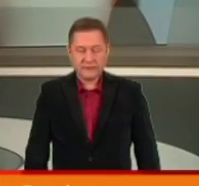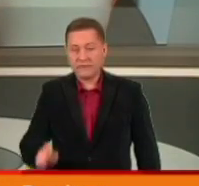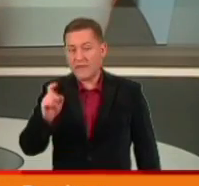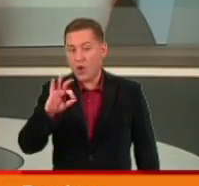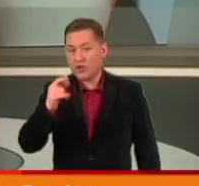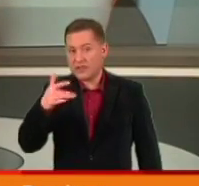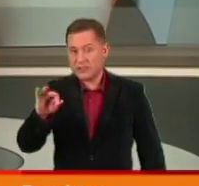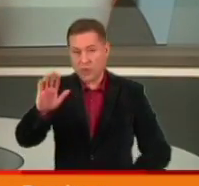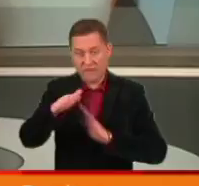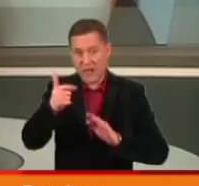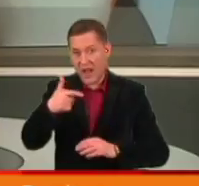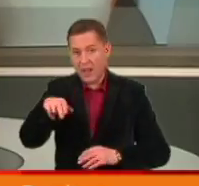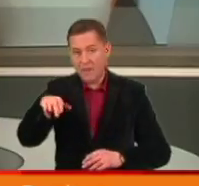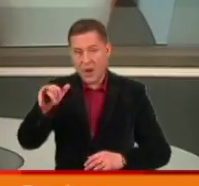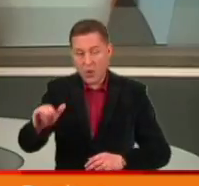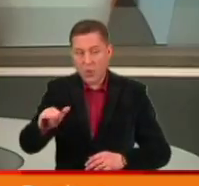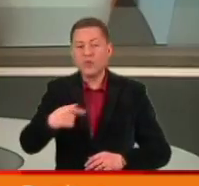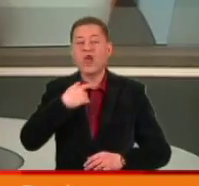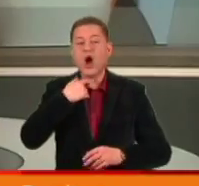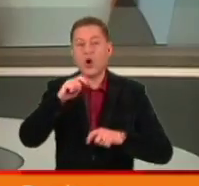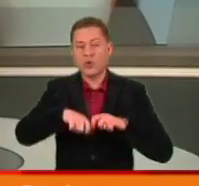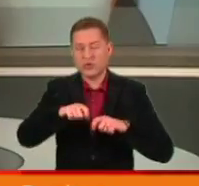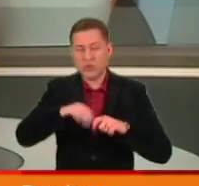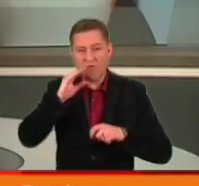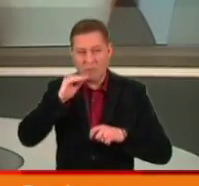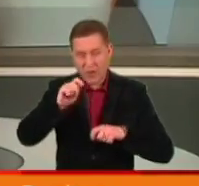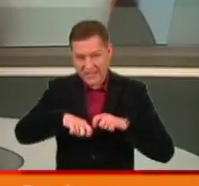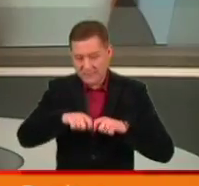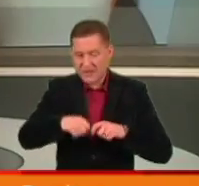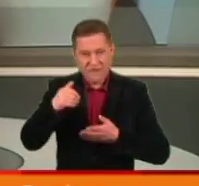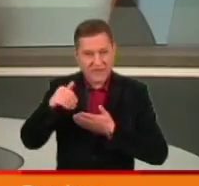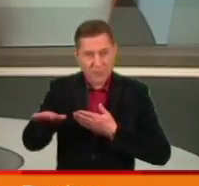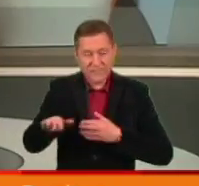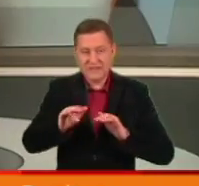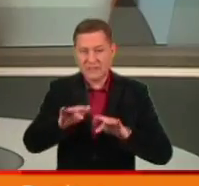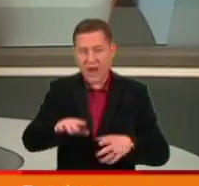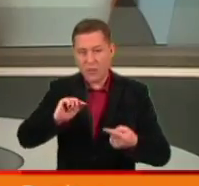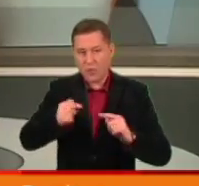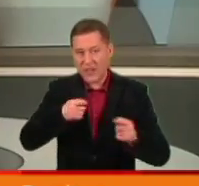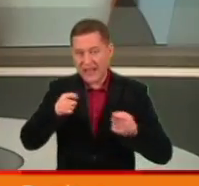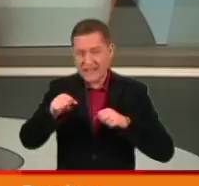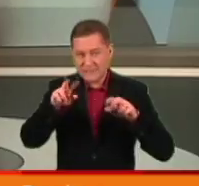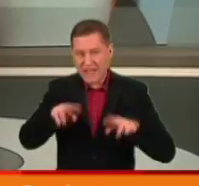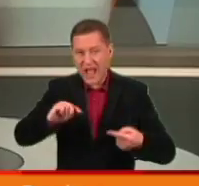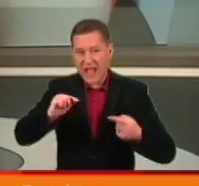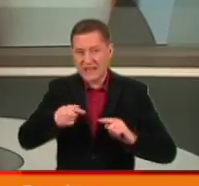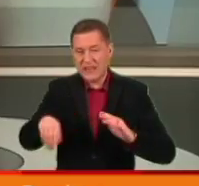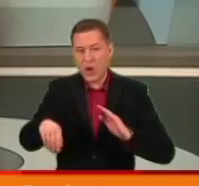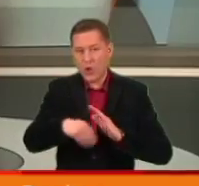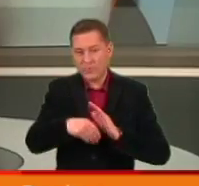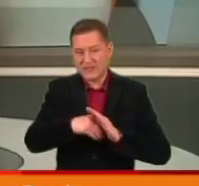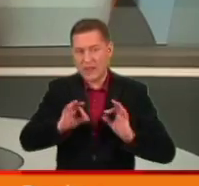Холодницького викликали в ГПУ на голосову експертизу, а він від неї відмовився. Справу проти керівника спеціальної антикорупційної